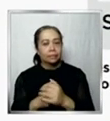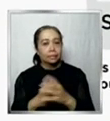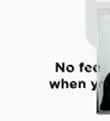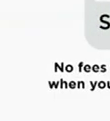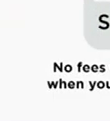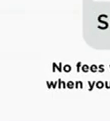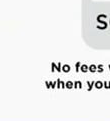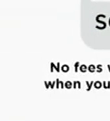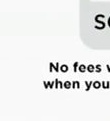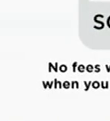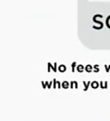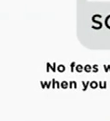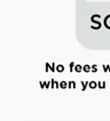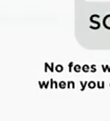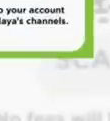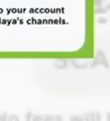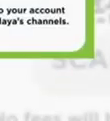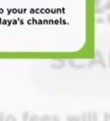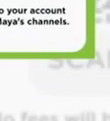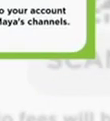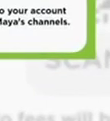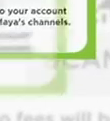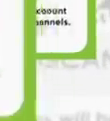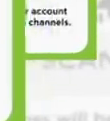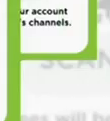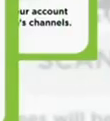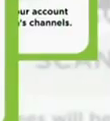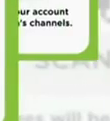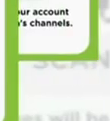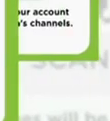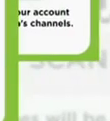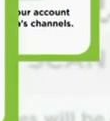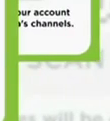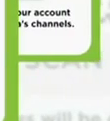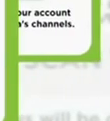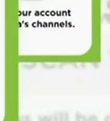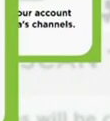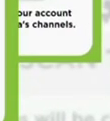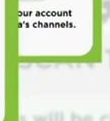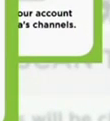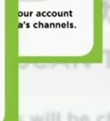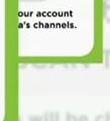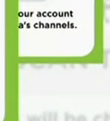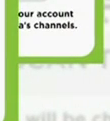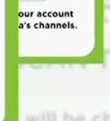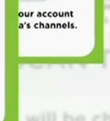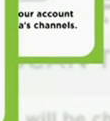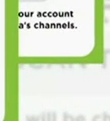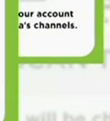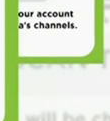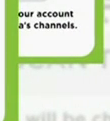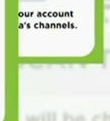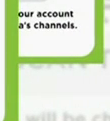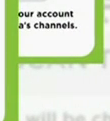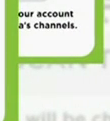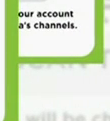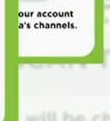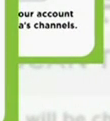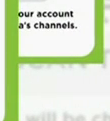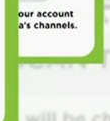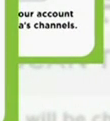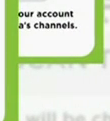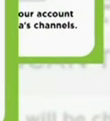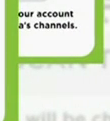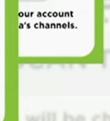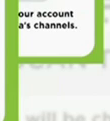na rin gamit ang PayMaya. Maaaring iscan ang inyong QR code na nakikita sa inyong TV screen gamit